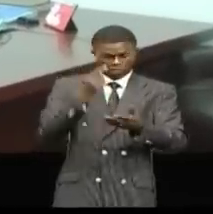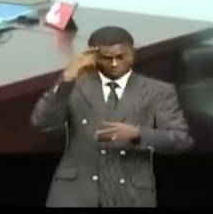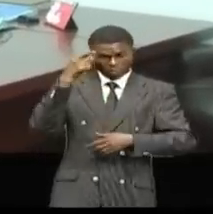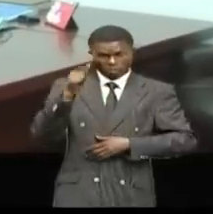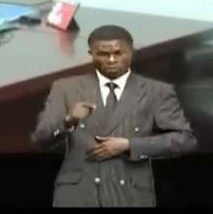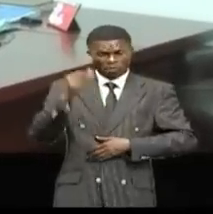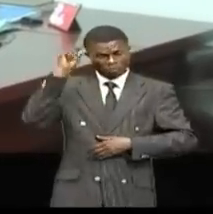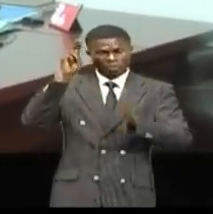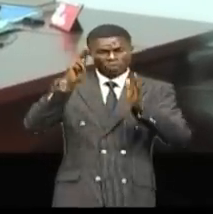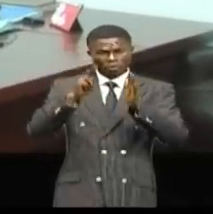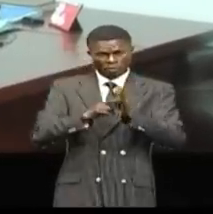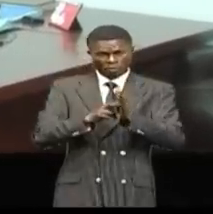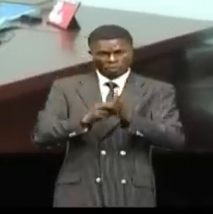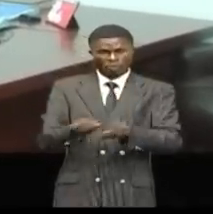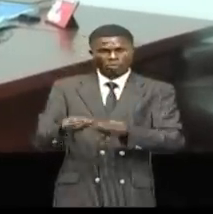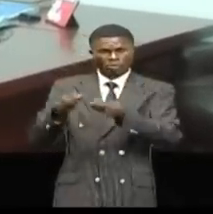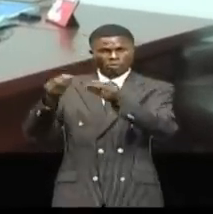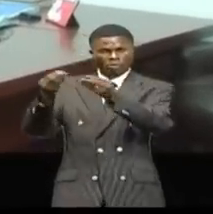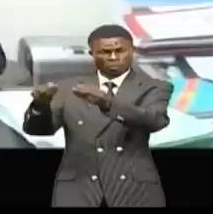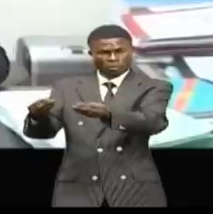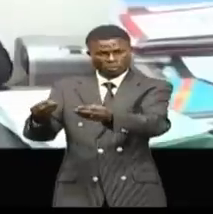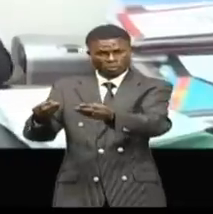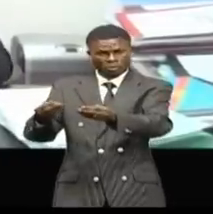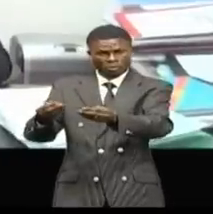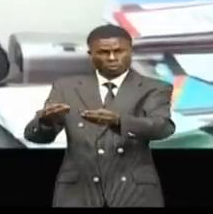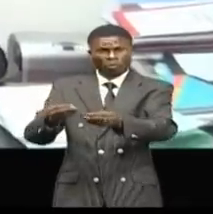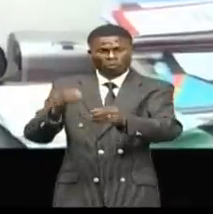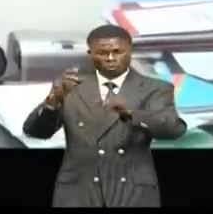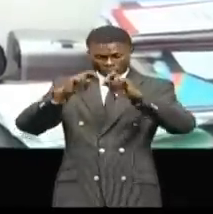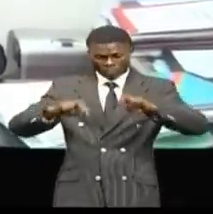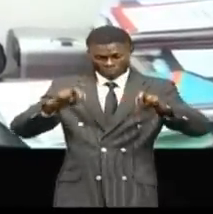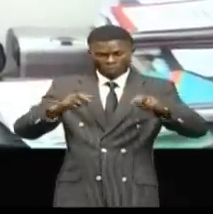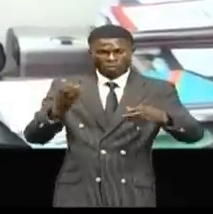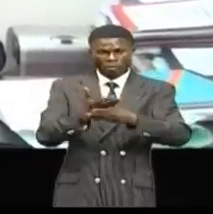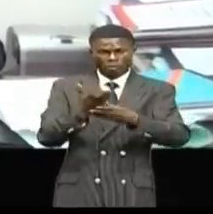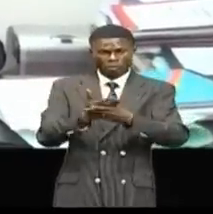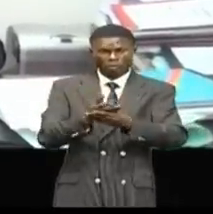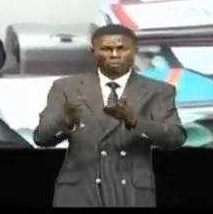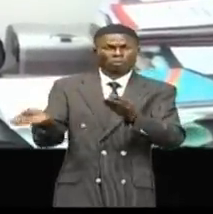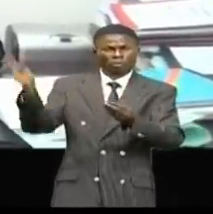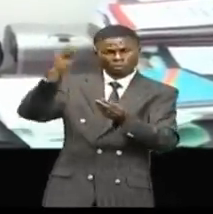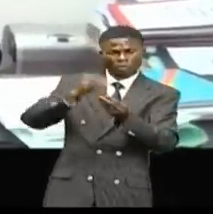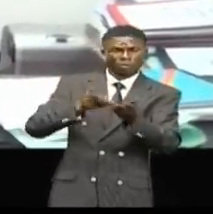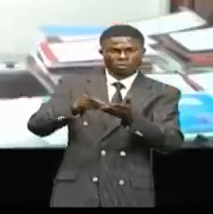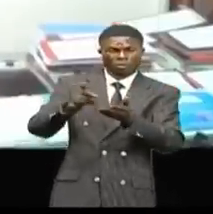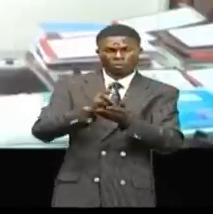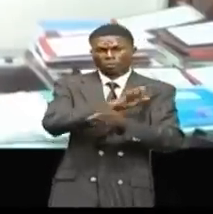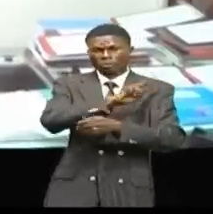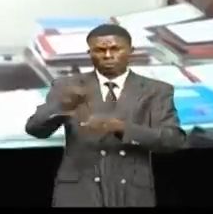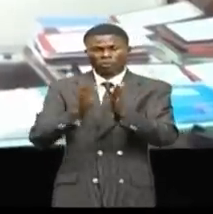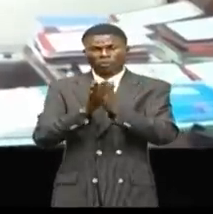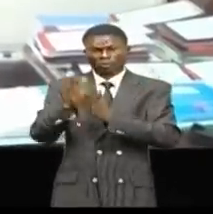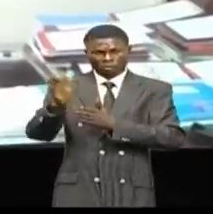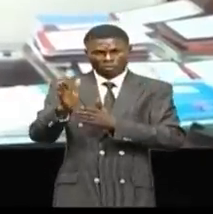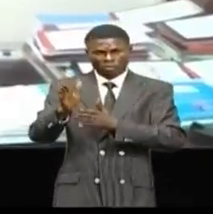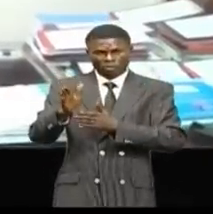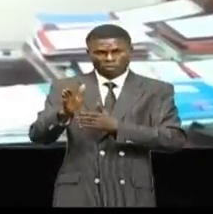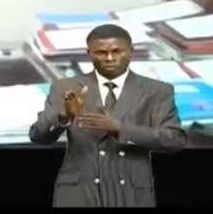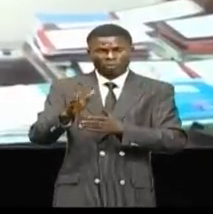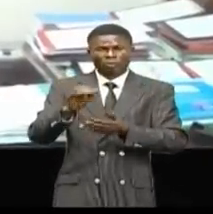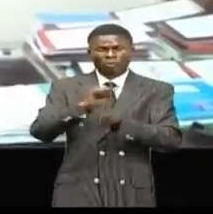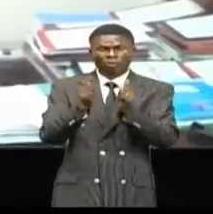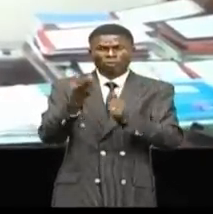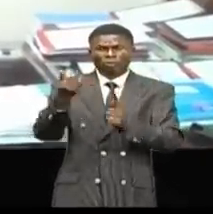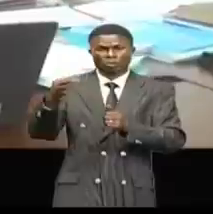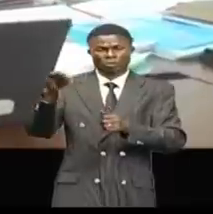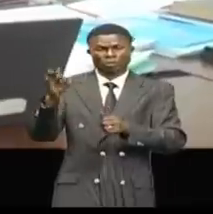le gouvernement avait mis à disposition des traitements initiaux et des primes en 2015 et qui, du fait de la dépréciation du